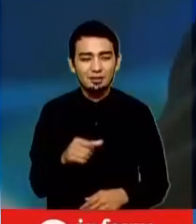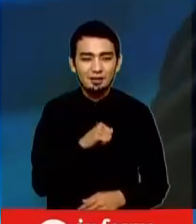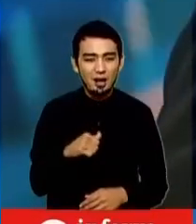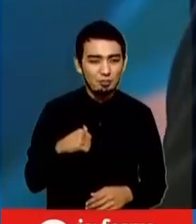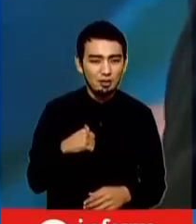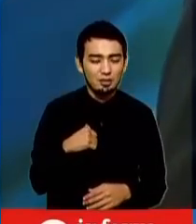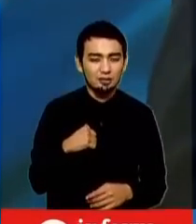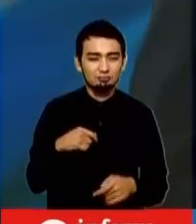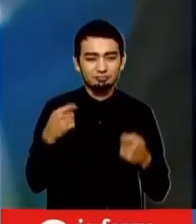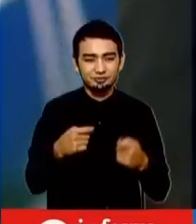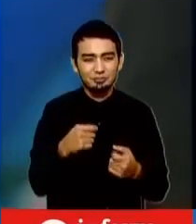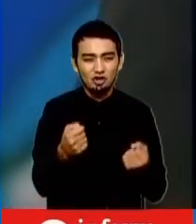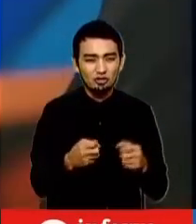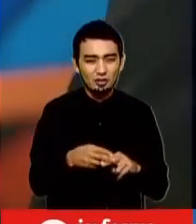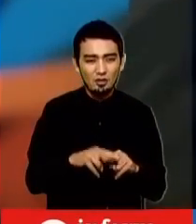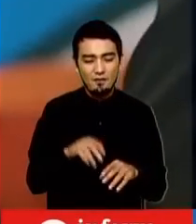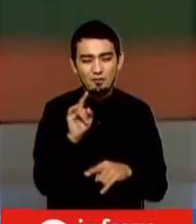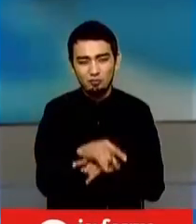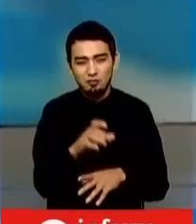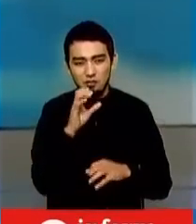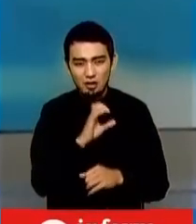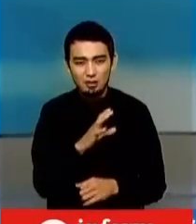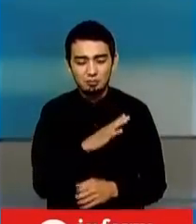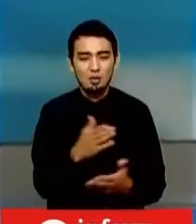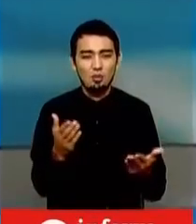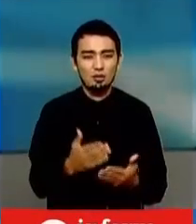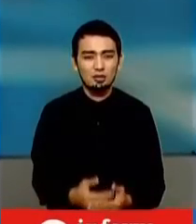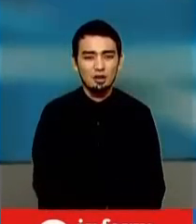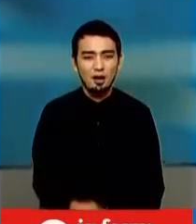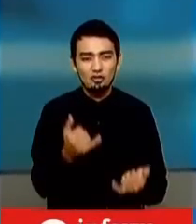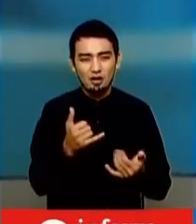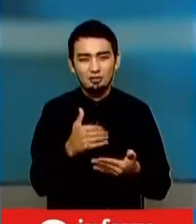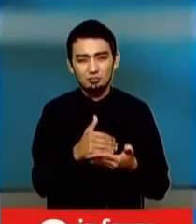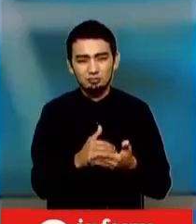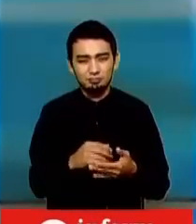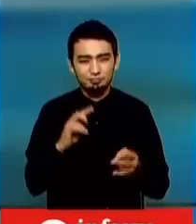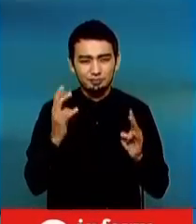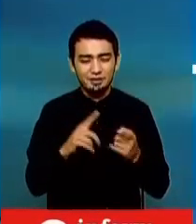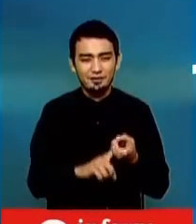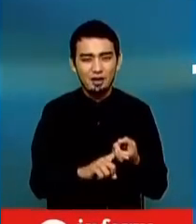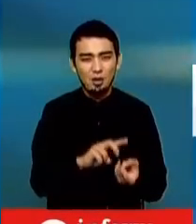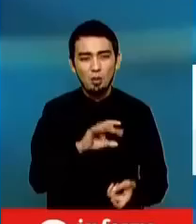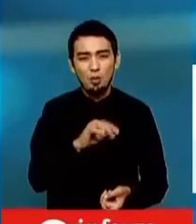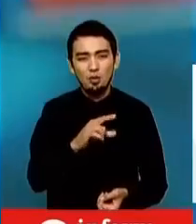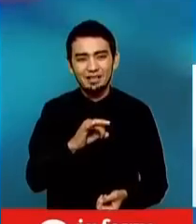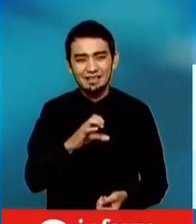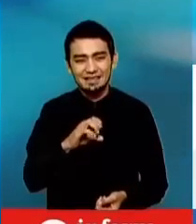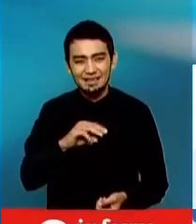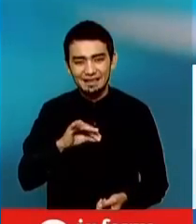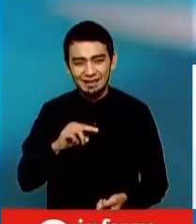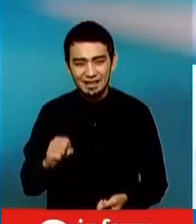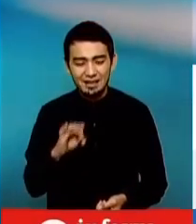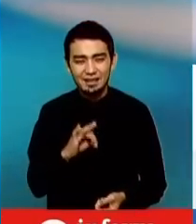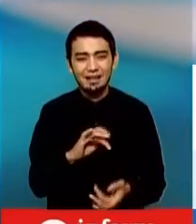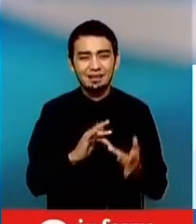самые распространенные схемы мошенничества? Самые распространенные схемы мошенничества связаны с логистикой, связаны с